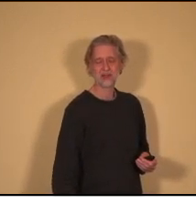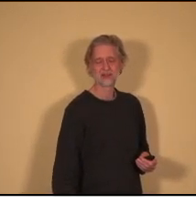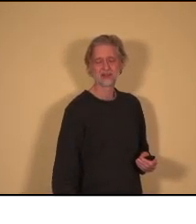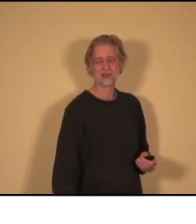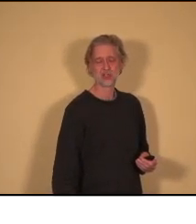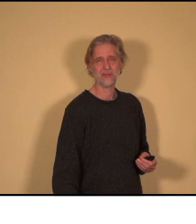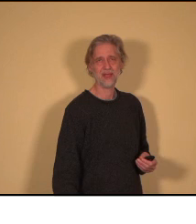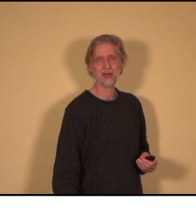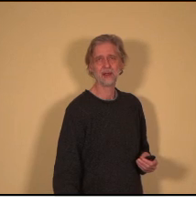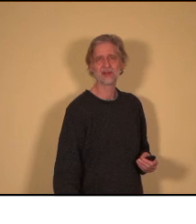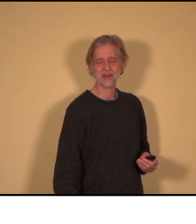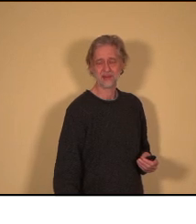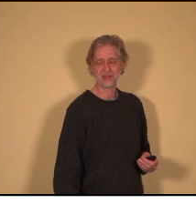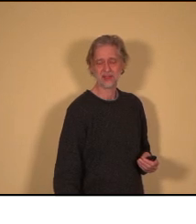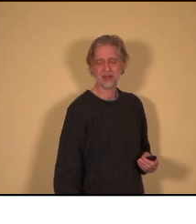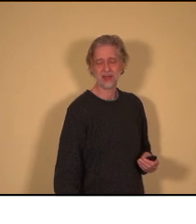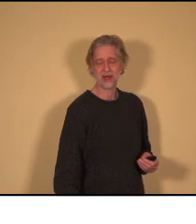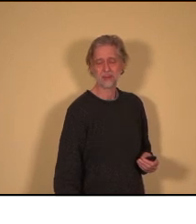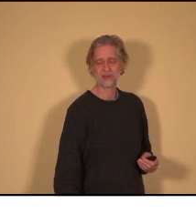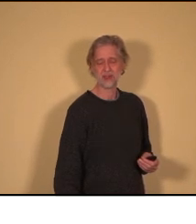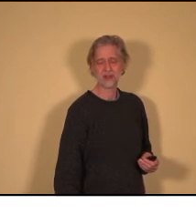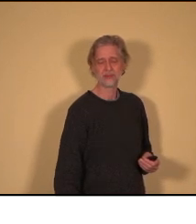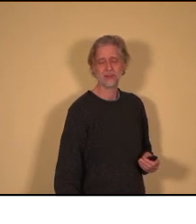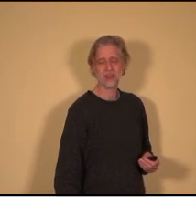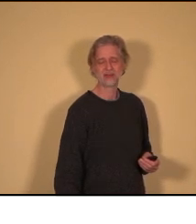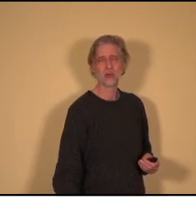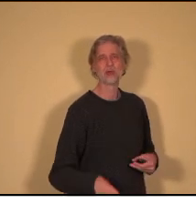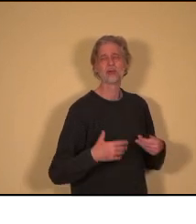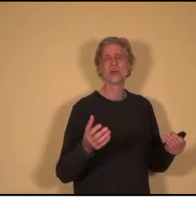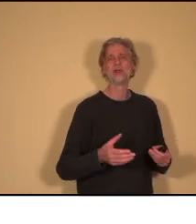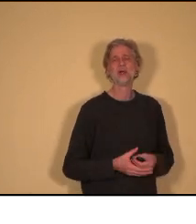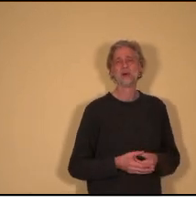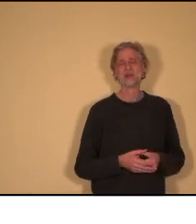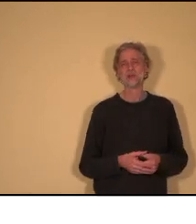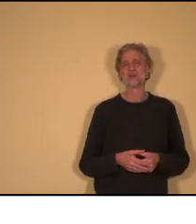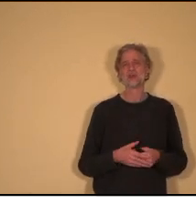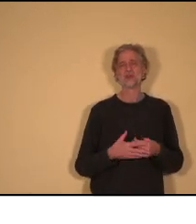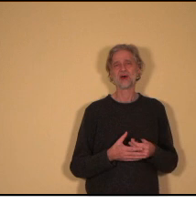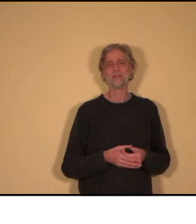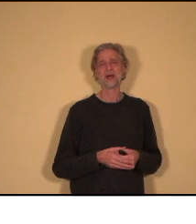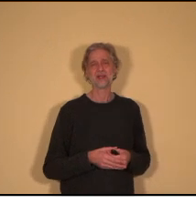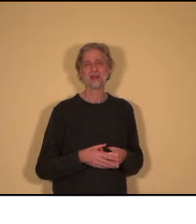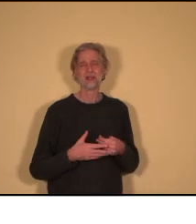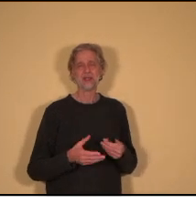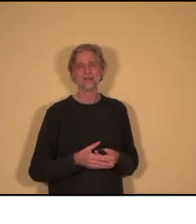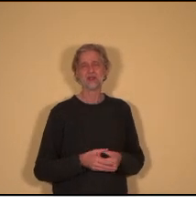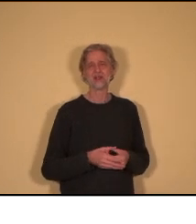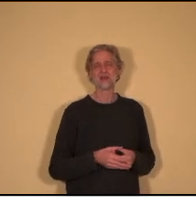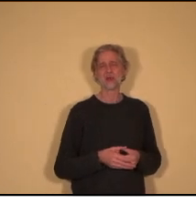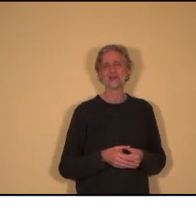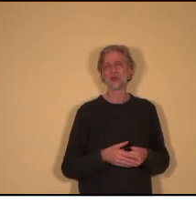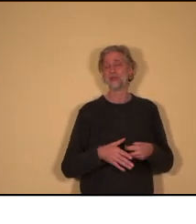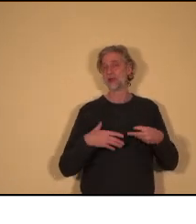Möglichkeit, dass das schwerere Salzwasser hier absinkt auf den Meeresgrund und das würde zu einem Zusammenbrechen eben